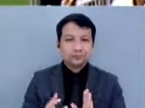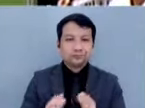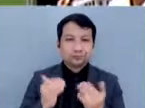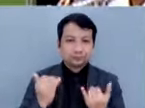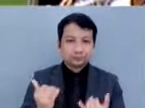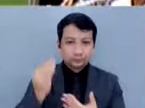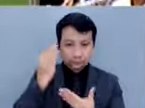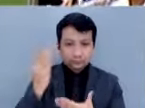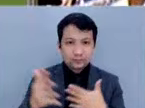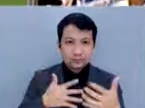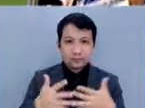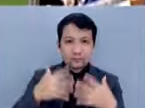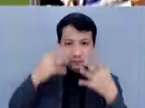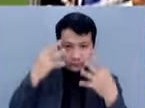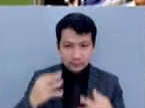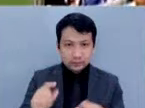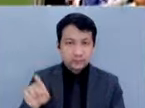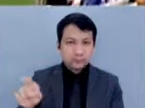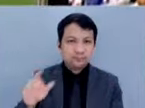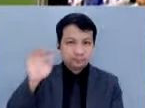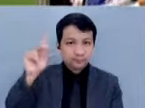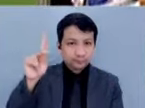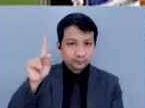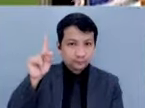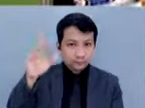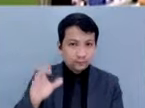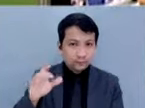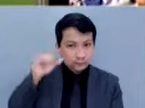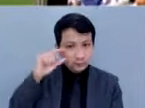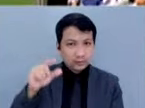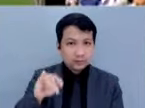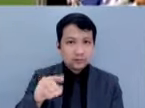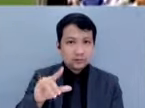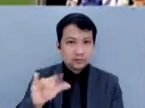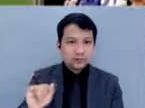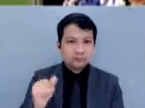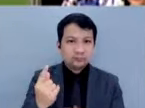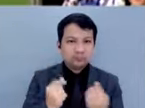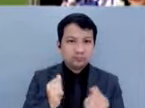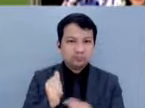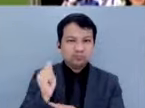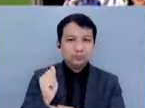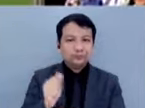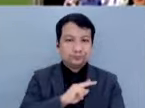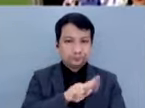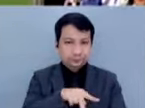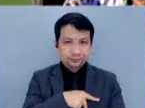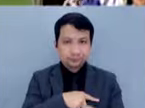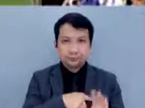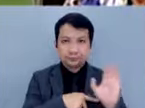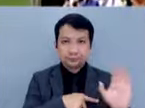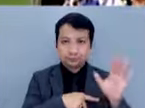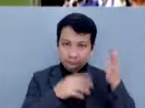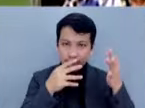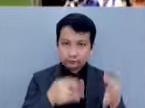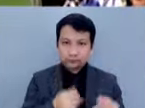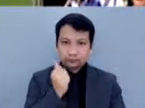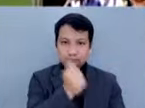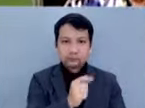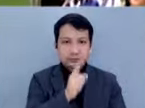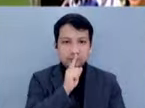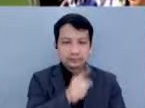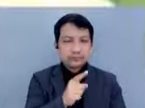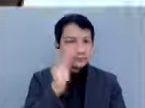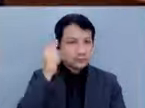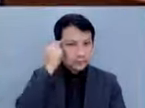man yung desisyon ni Pastor Kibuloy na gagawin niya, ay personal na niya na desisyon yun. And I'm sure pinag-isipan